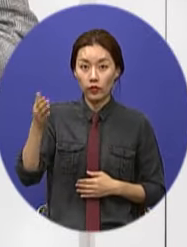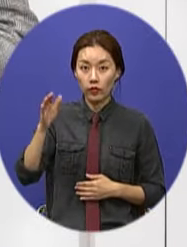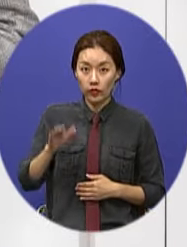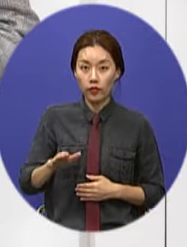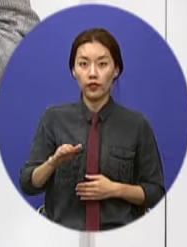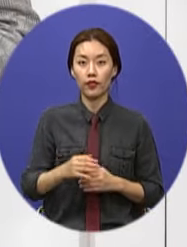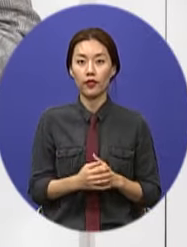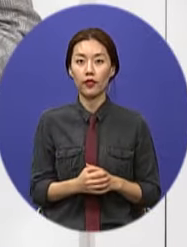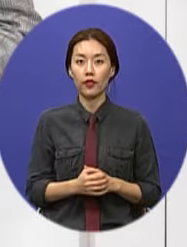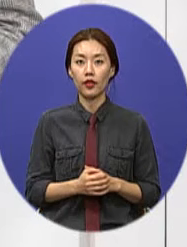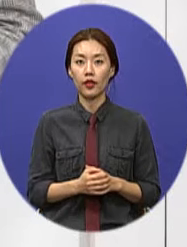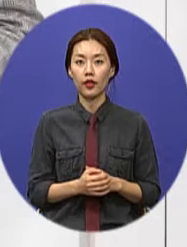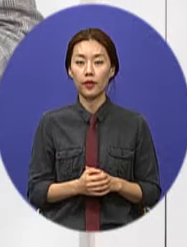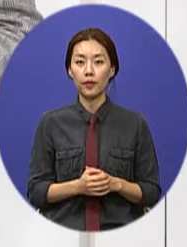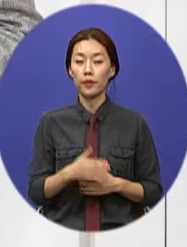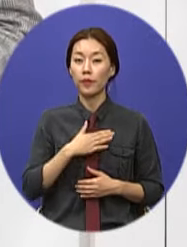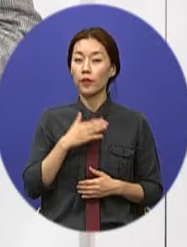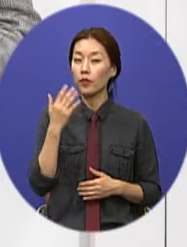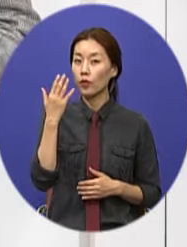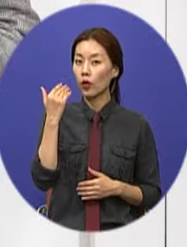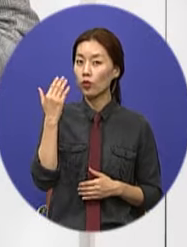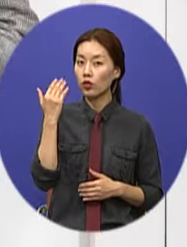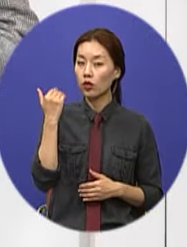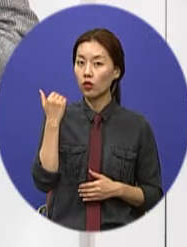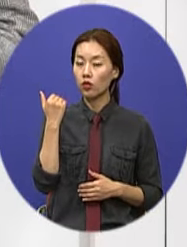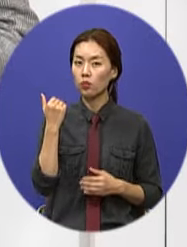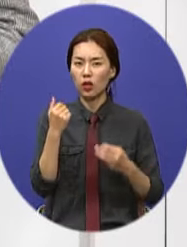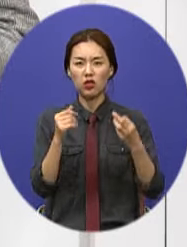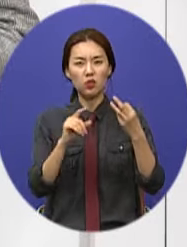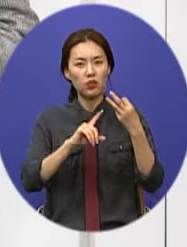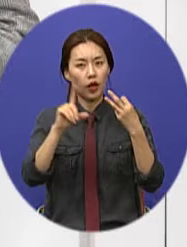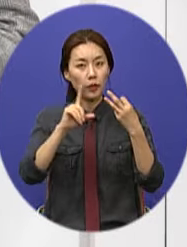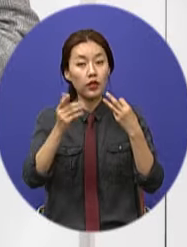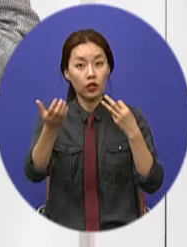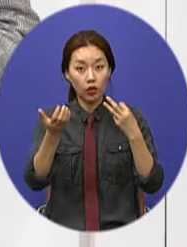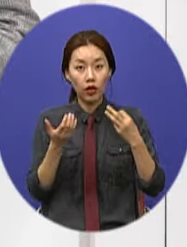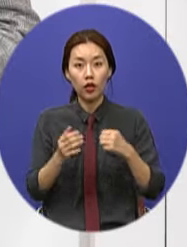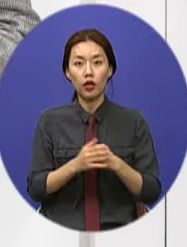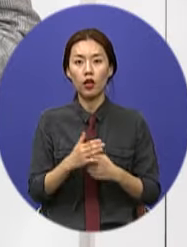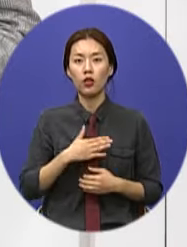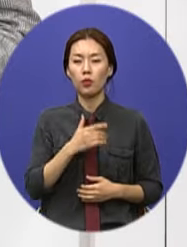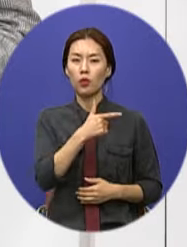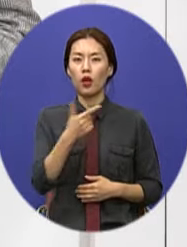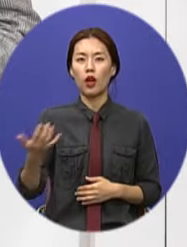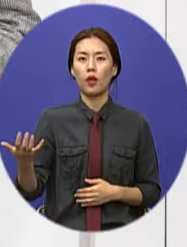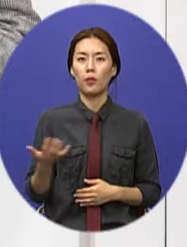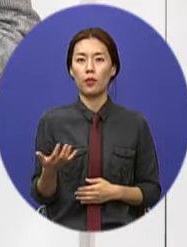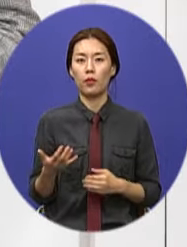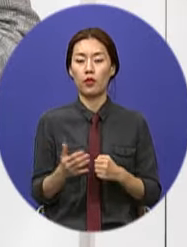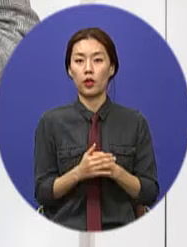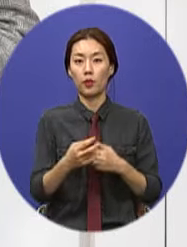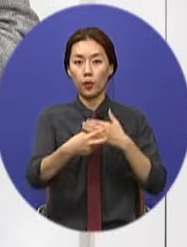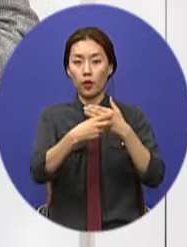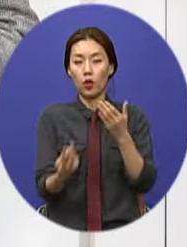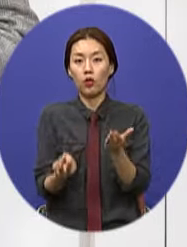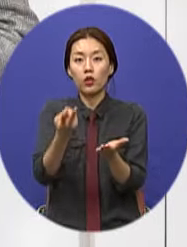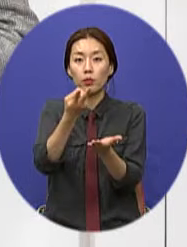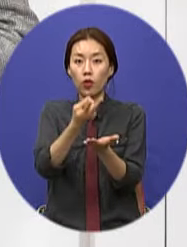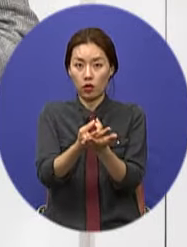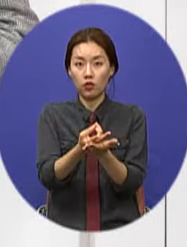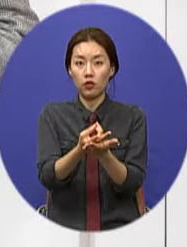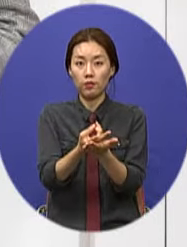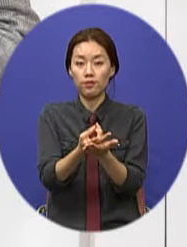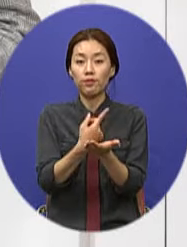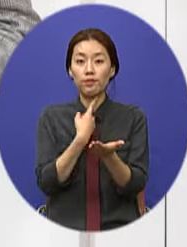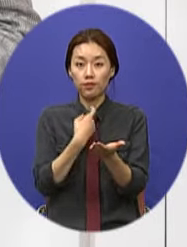근데 그 제가 며칠 전에 13일 전에 네. 아파가지고 뭐 병원에 입원을 좀 하고 있었어요.